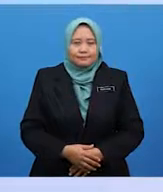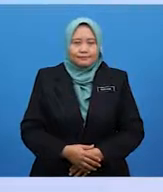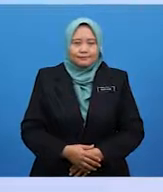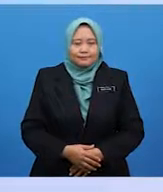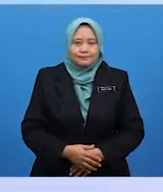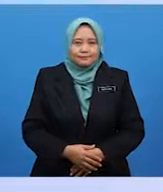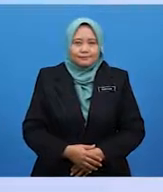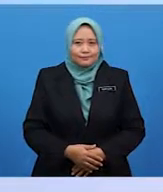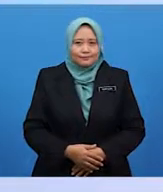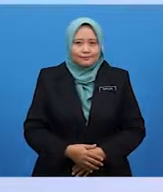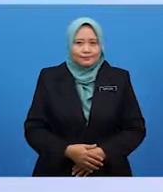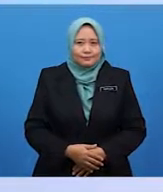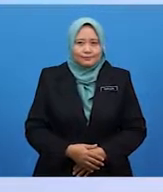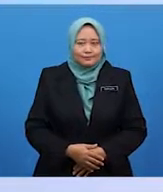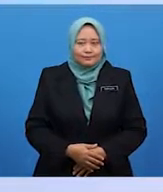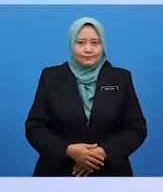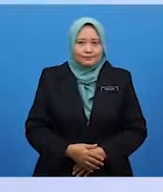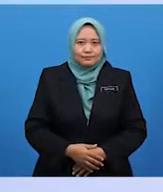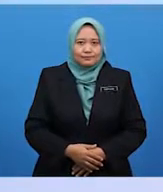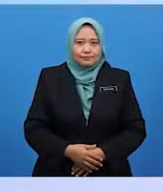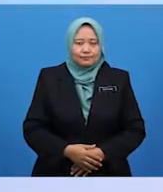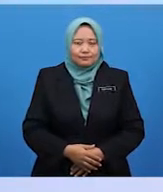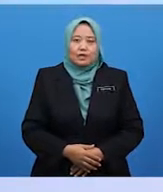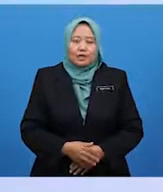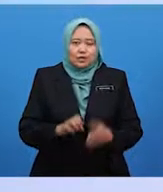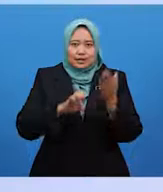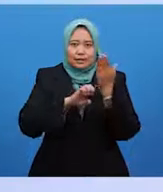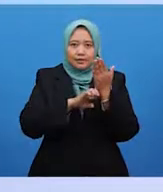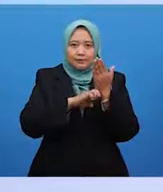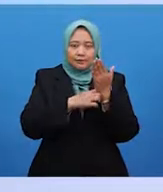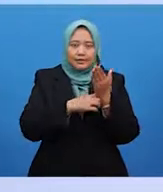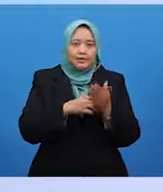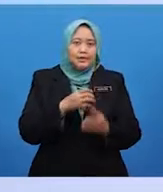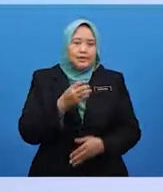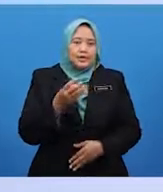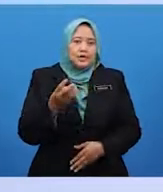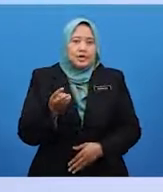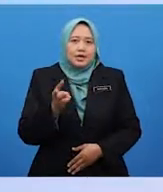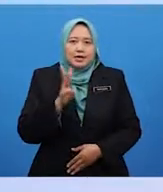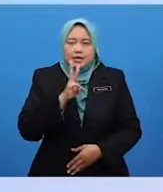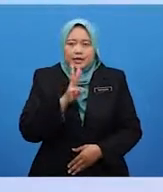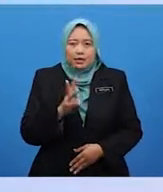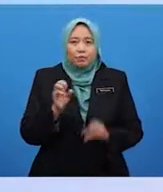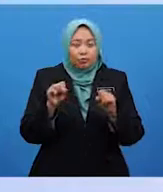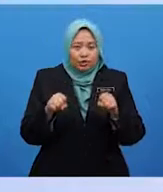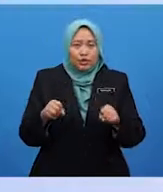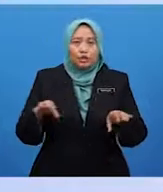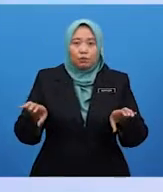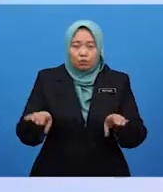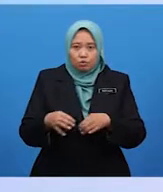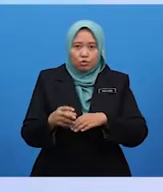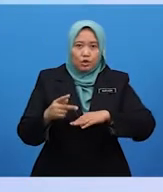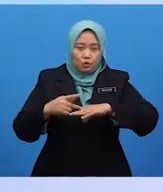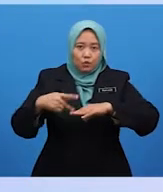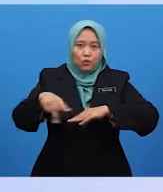lembut dan landscape kejur. Elemen air ini dapat diwujudkan dengan membina kolam, air terjun atau